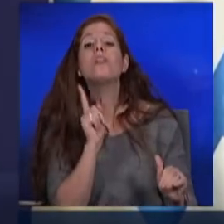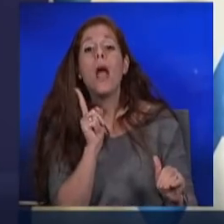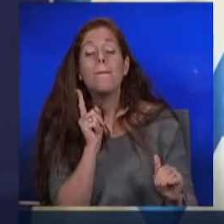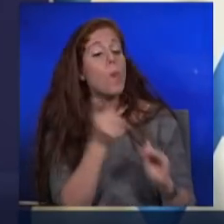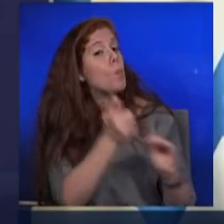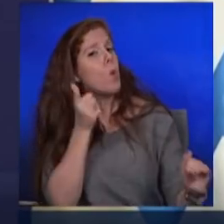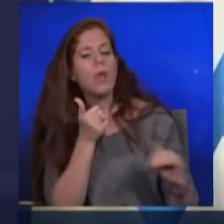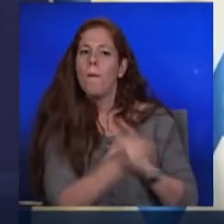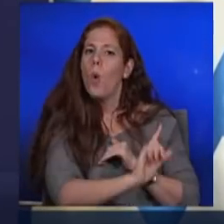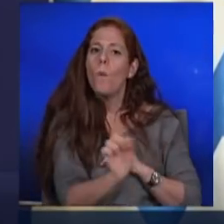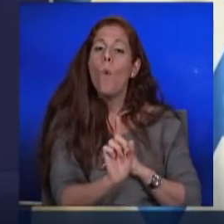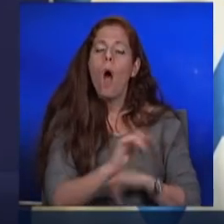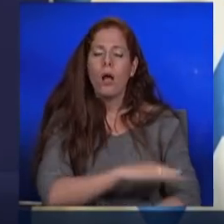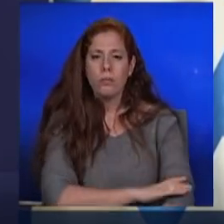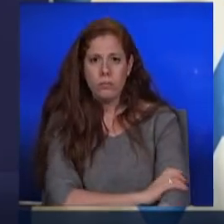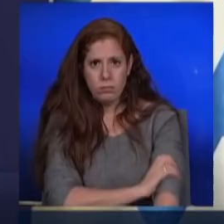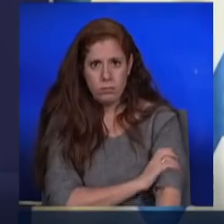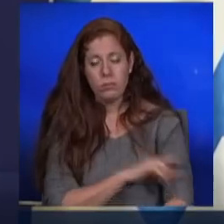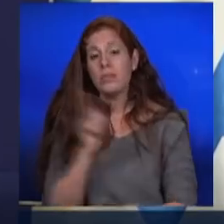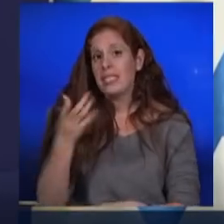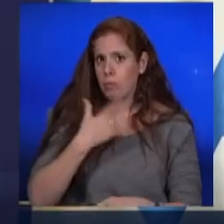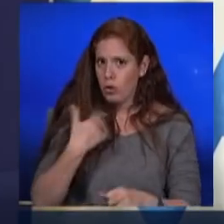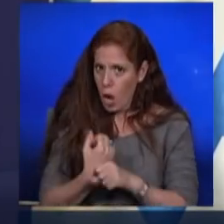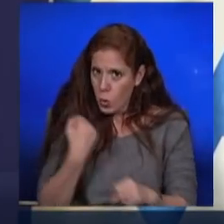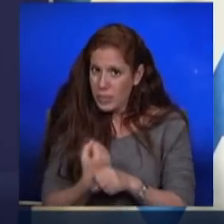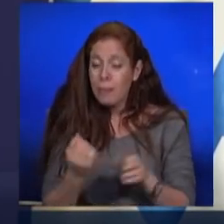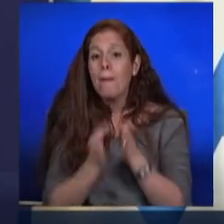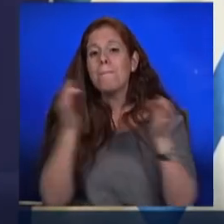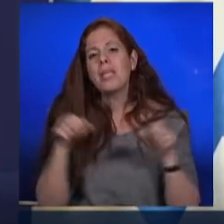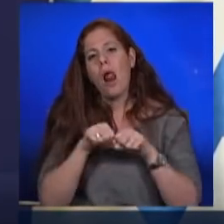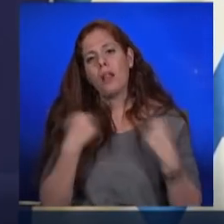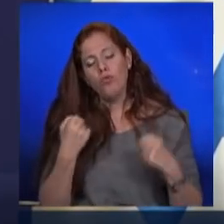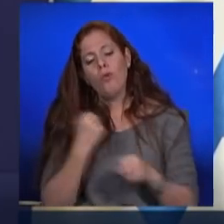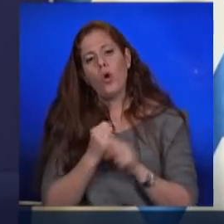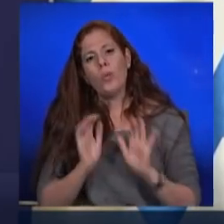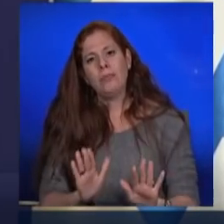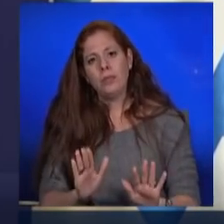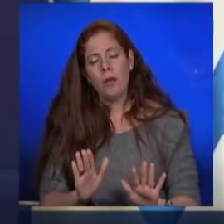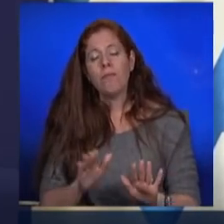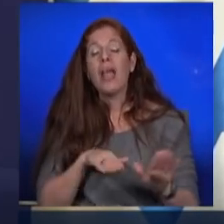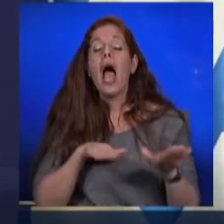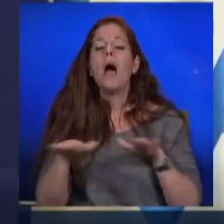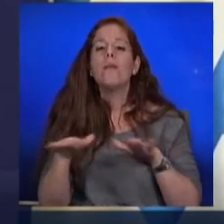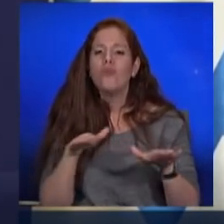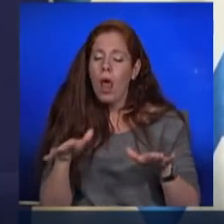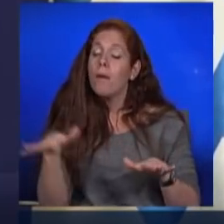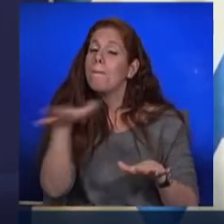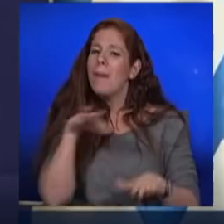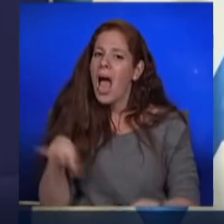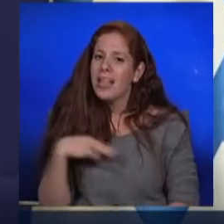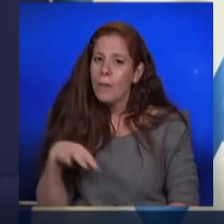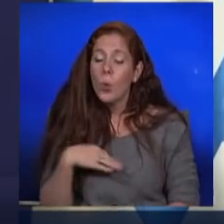מאוחר. זה מה שאנחנו עושים מתחילת המשבר. הממשלה, מערכת הבריאות,